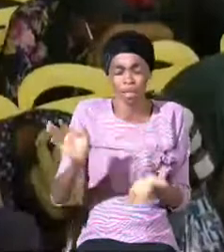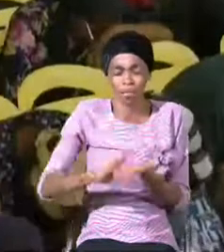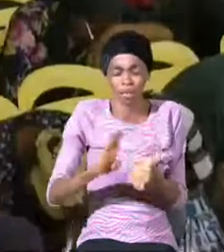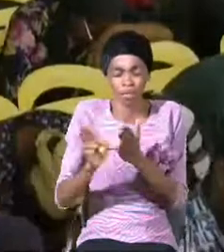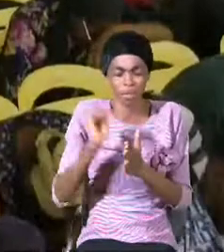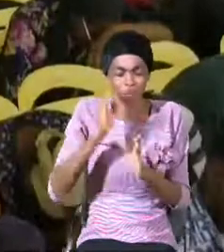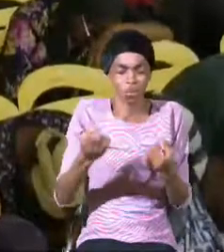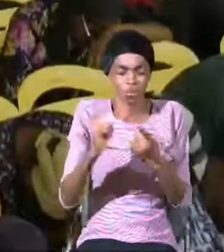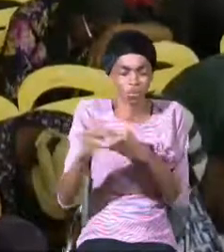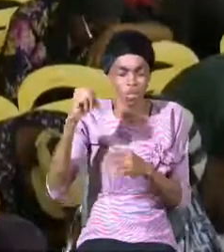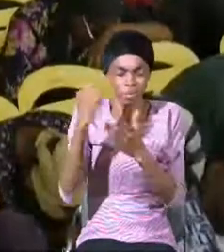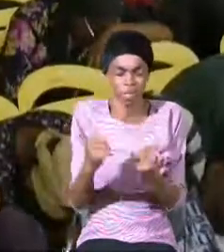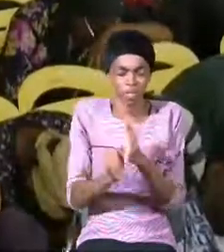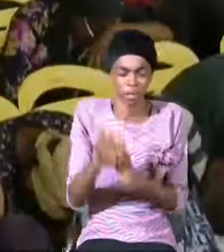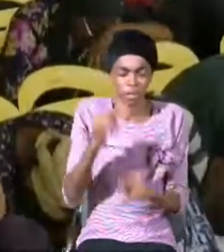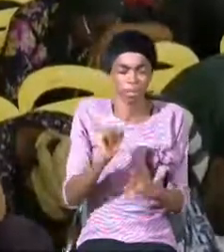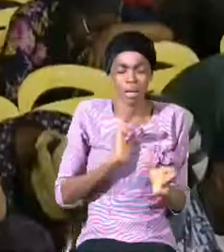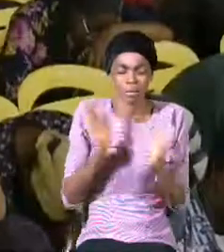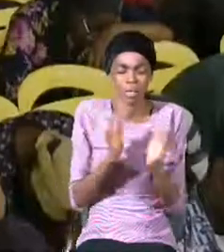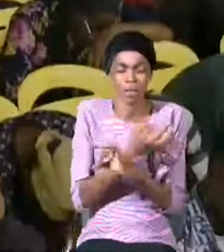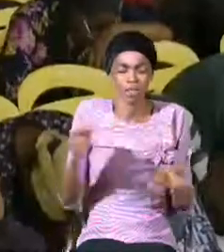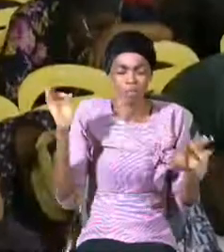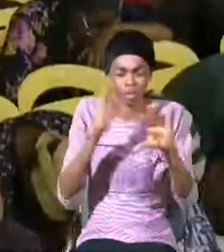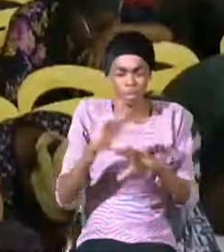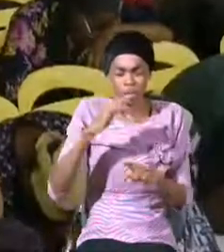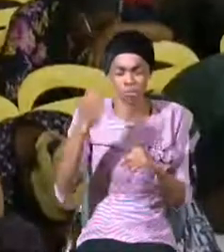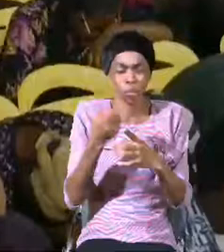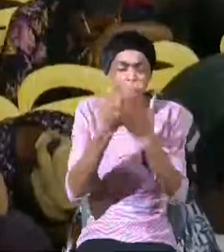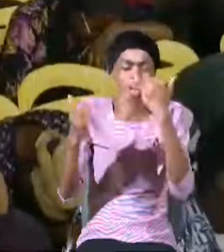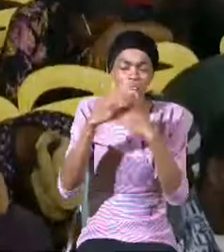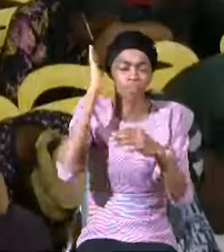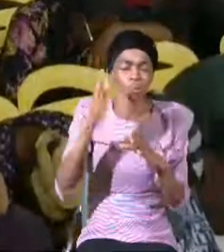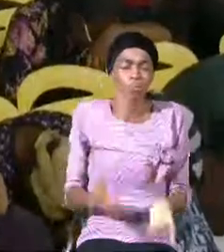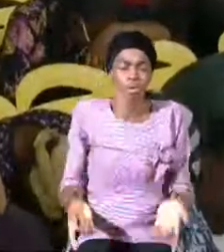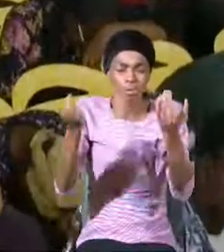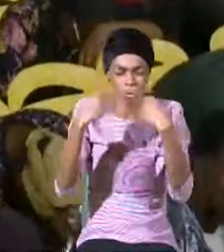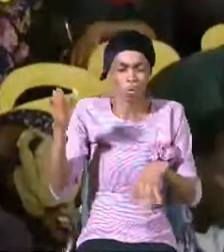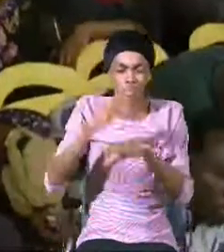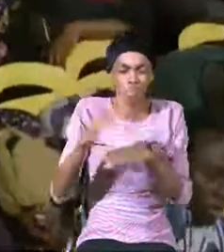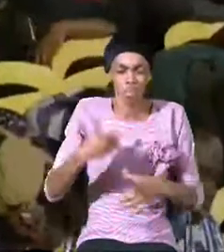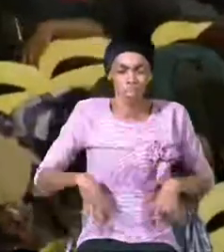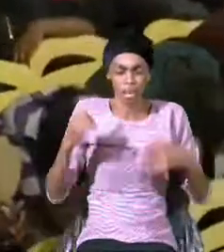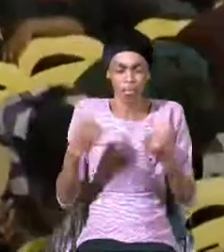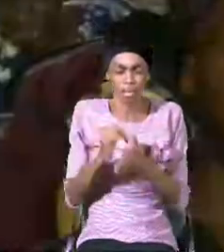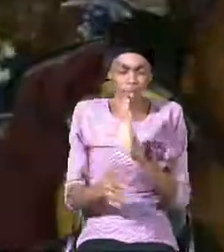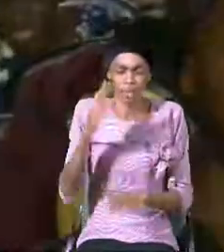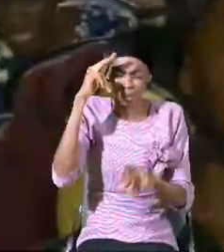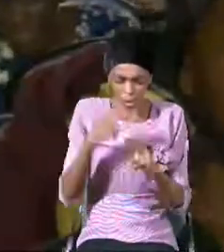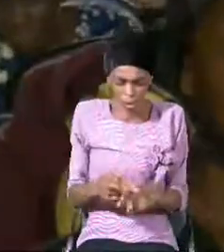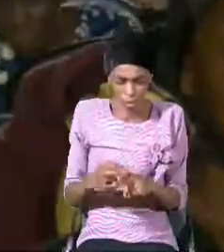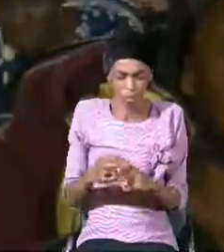leur parvienne maintenant. Je prie que la liberté du ciel leur soit donnée maintenant au nom de